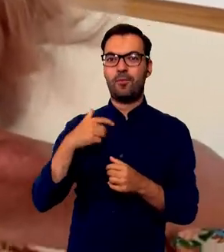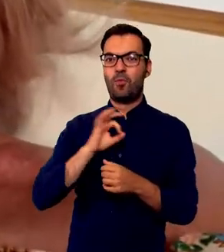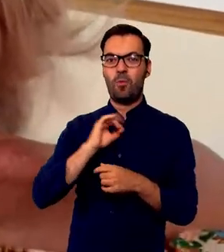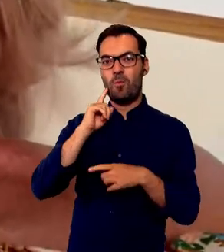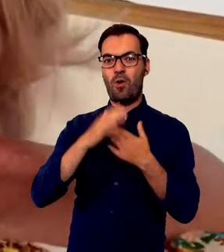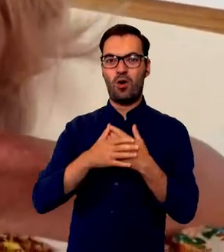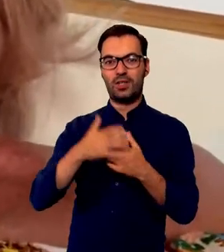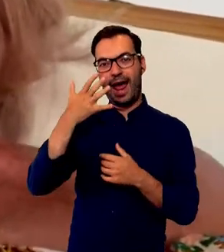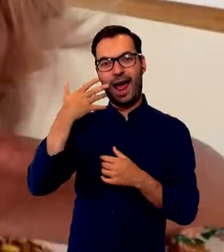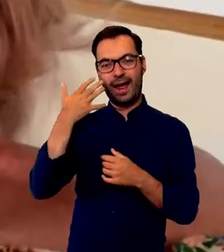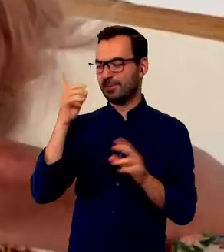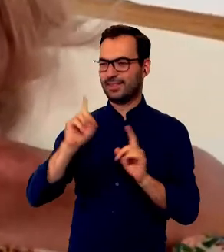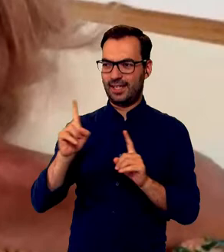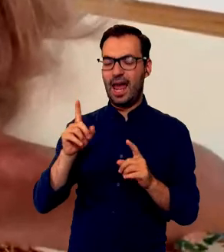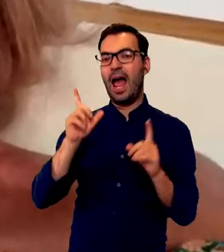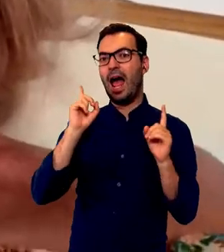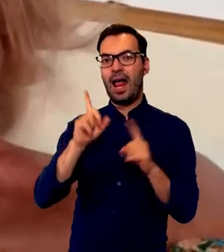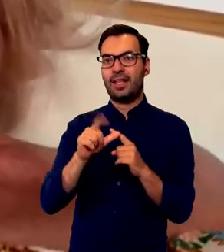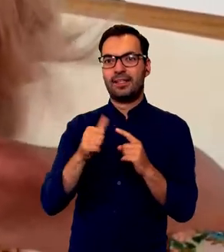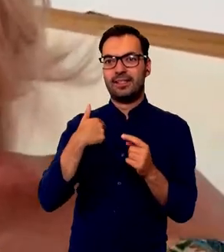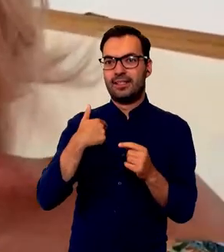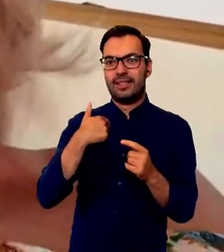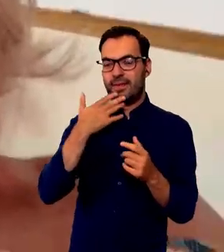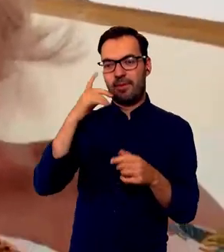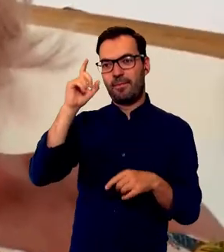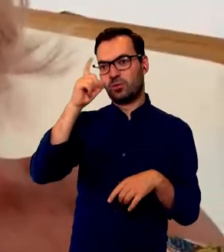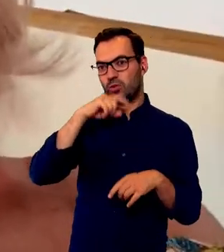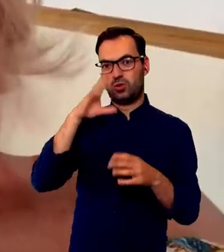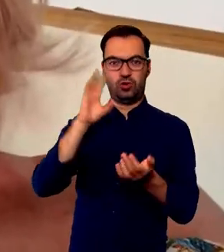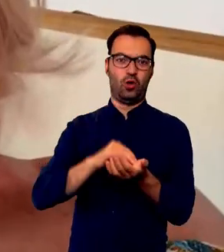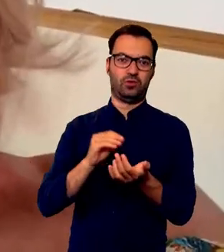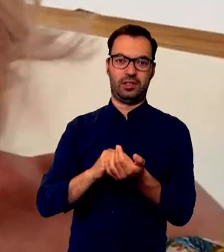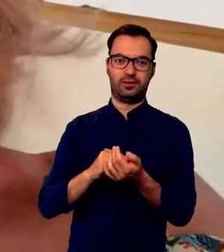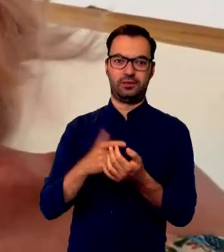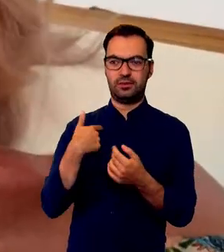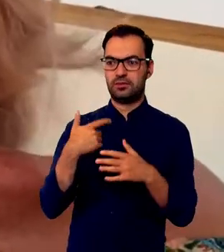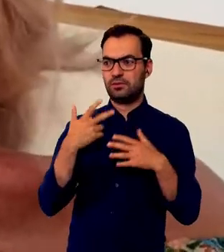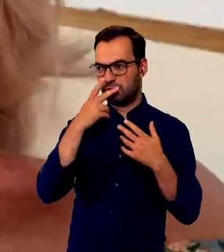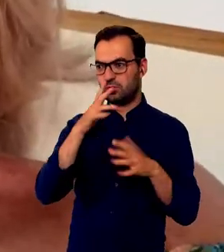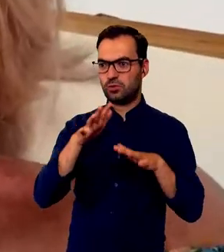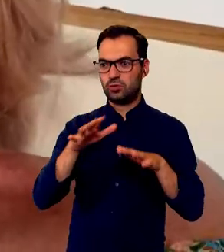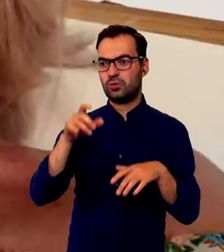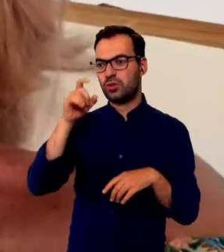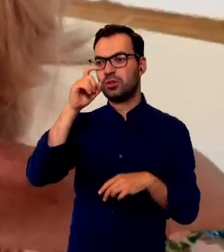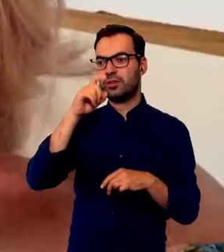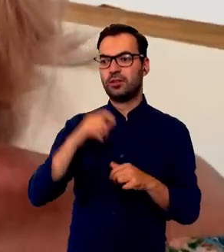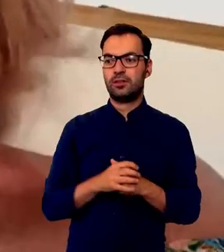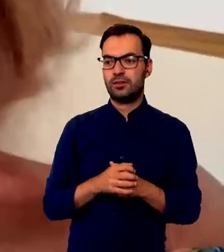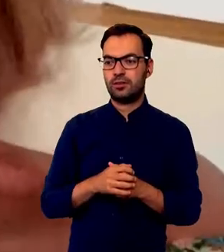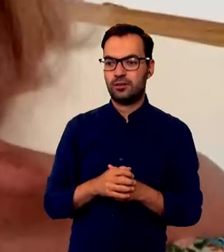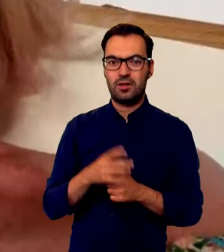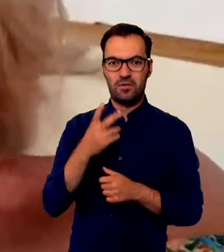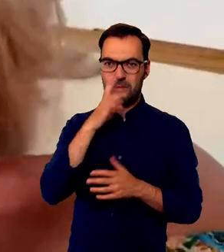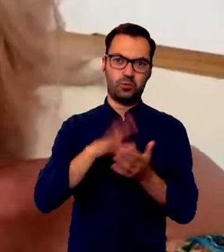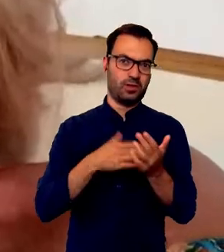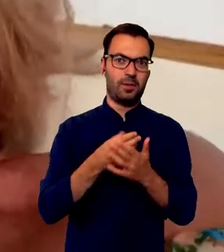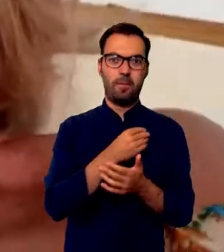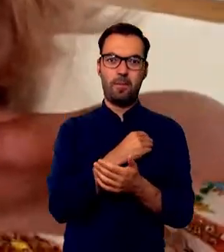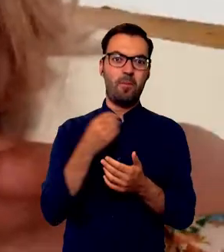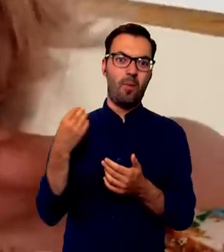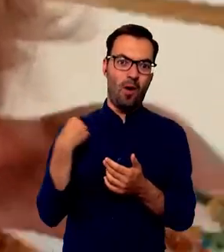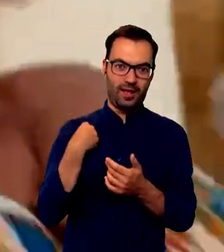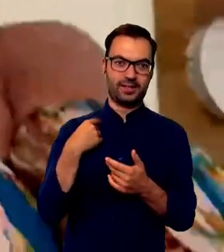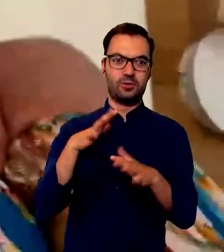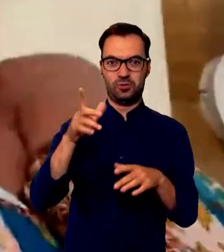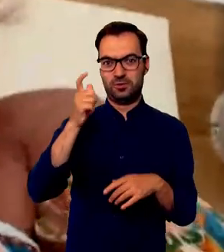żadnego Araba, ja nie doświadczyłam niczego złego. Ja doświadczyłam bardzo dużo złego od Polaków,